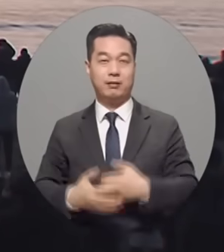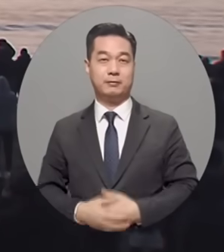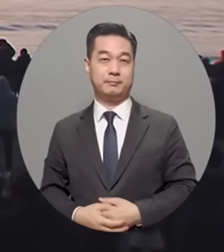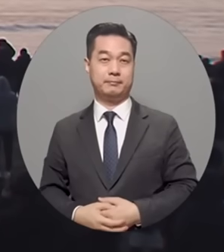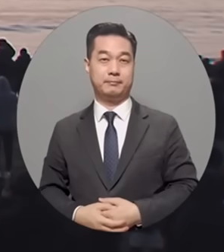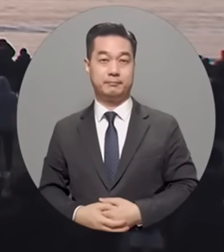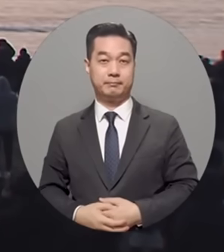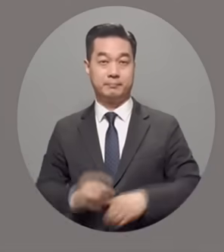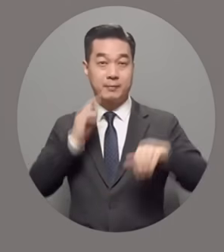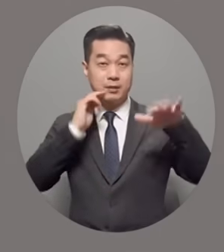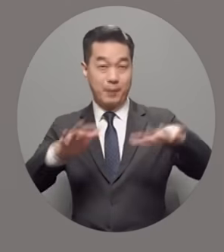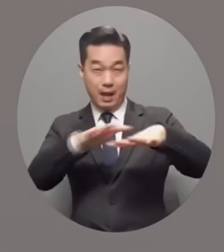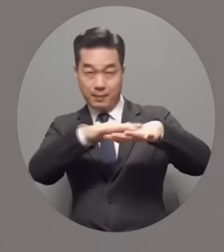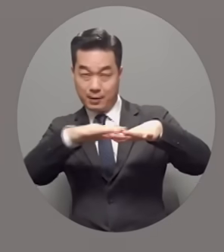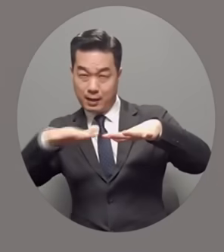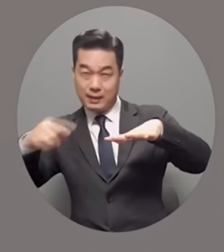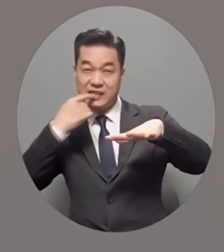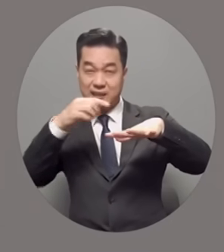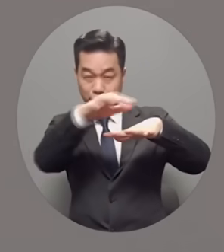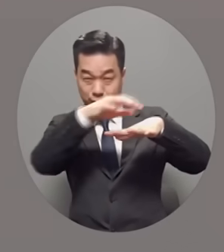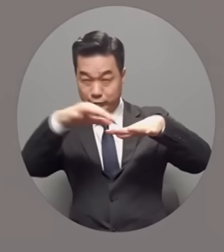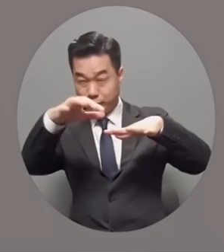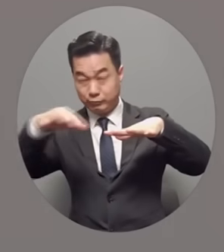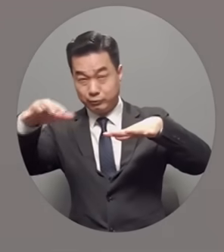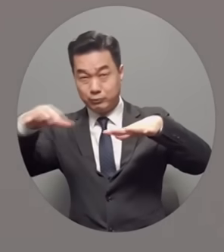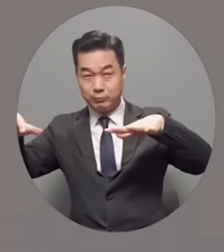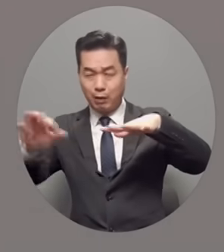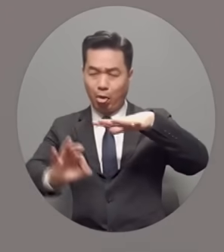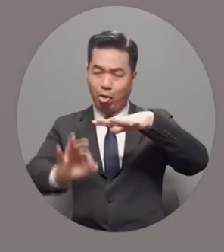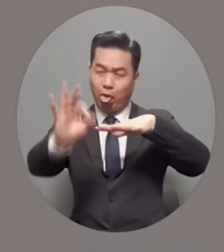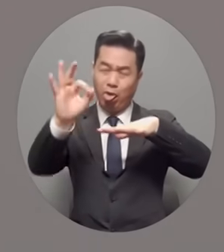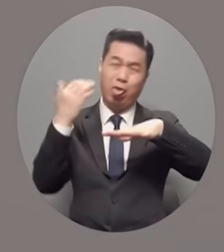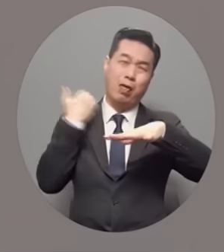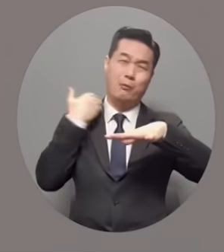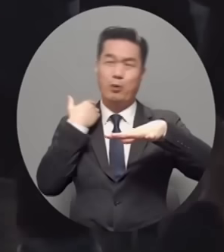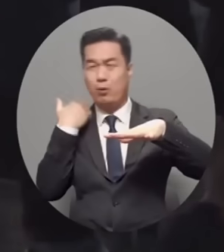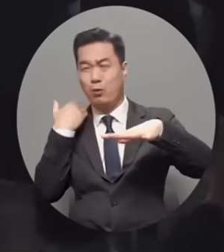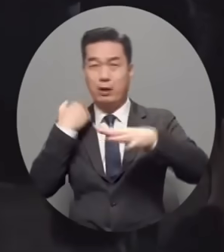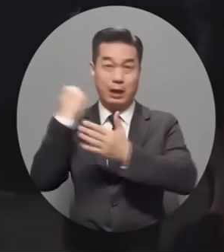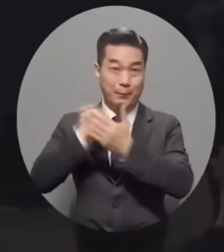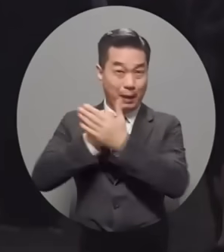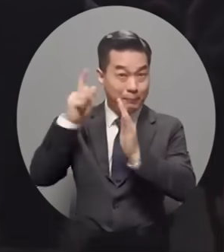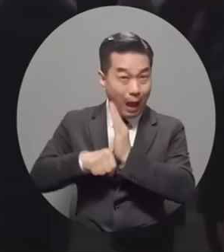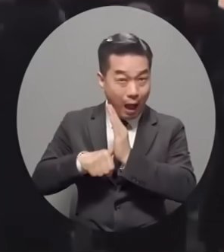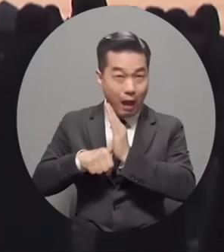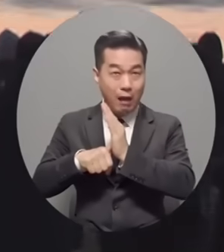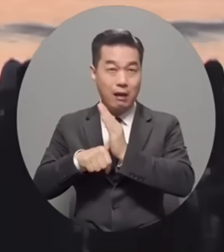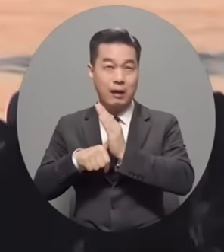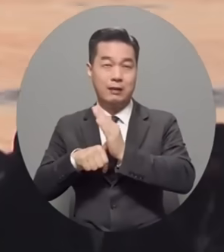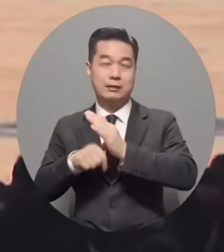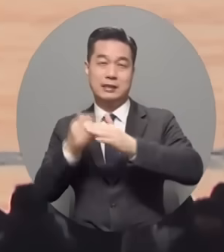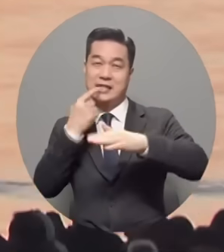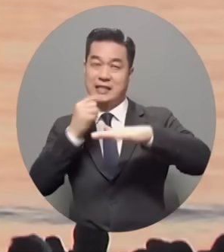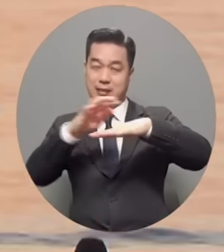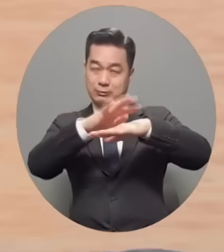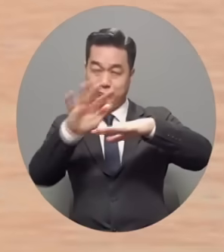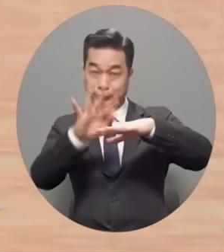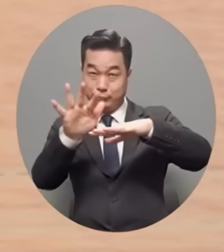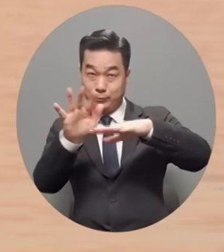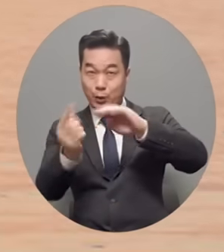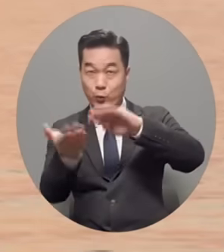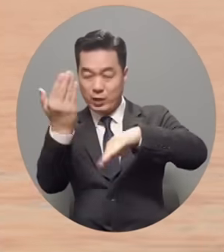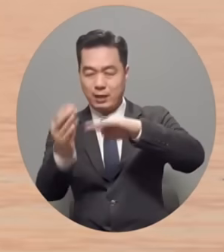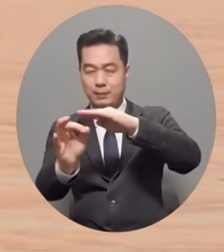수평선 위로 낮게 깔린 구름들. 이대로 해를 볼 수 없나 안타까워하던 찰나. 짙은 구름 너머로 해가 얼굴을